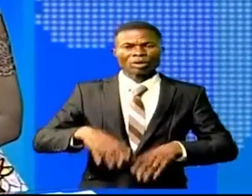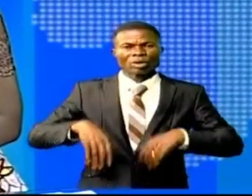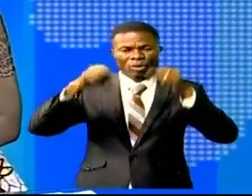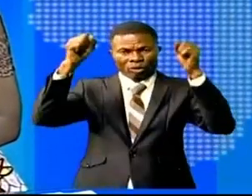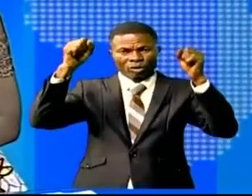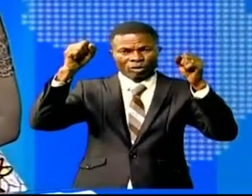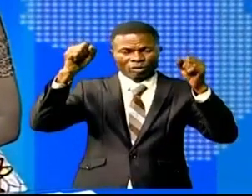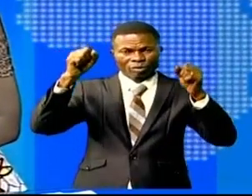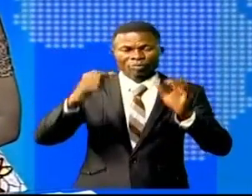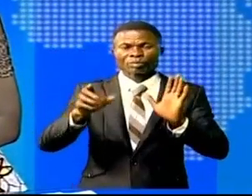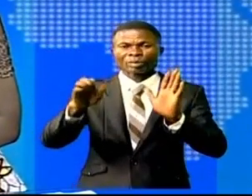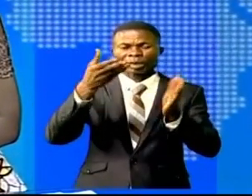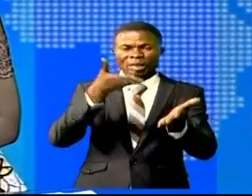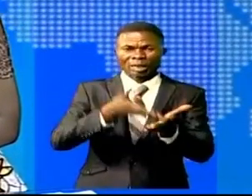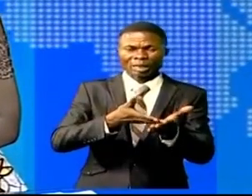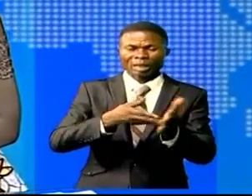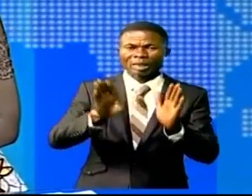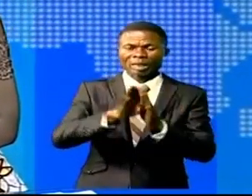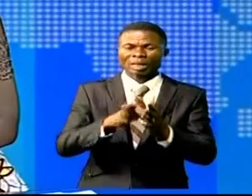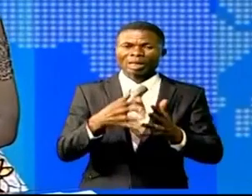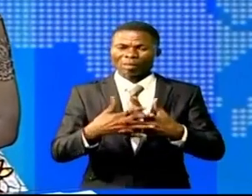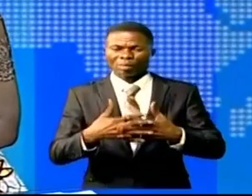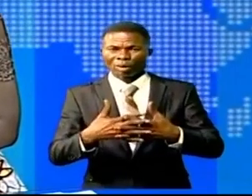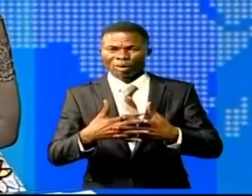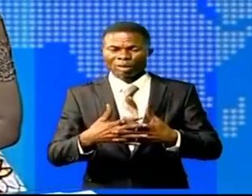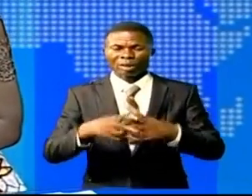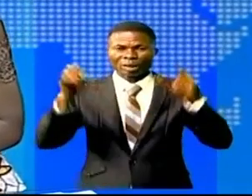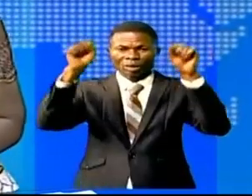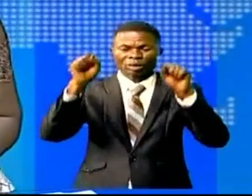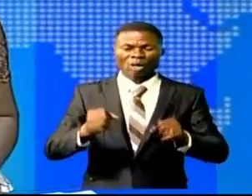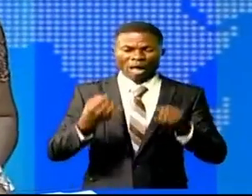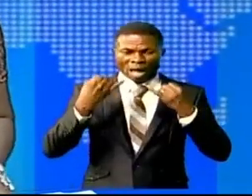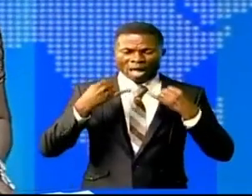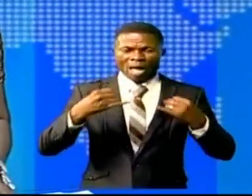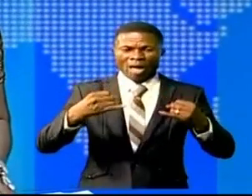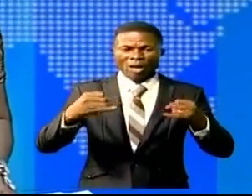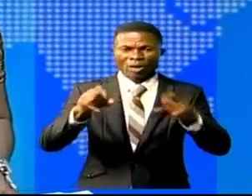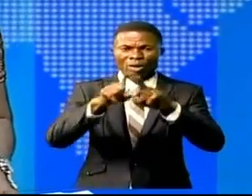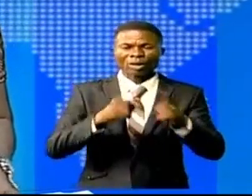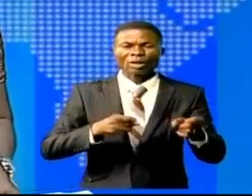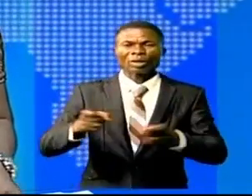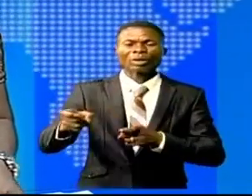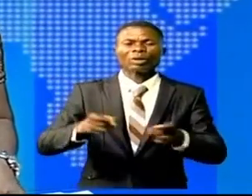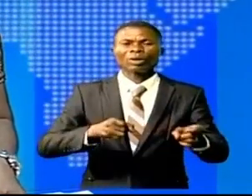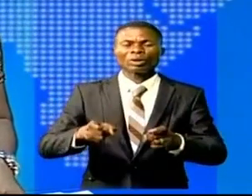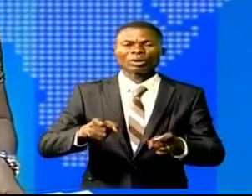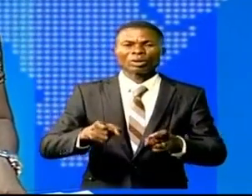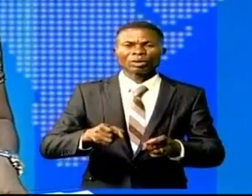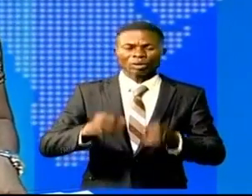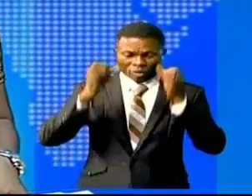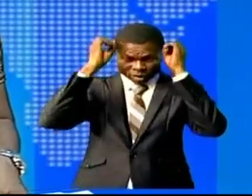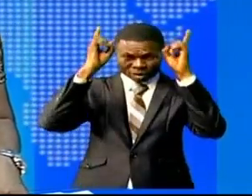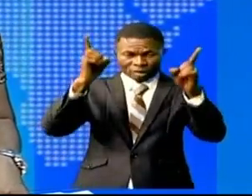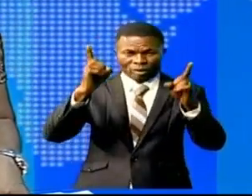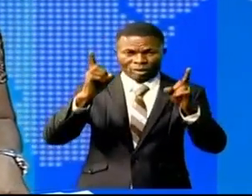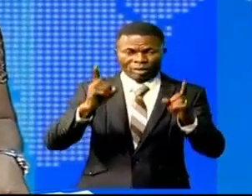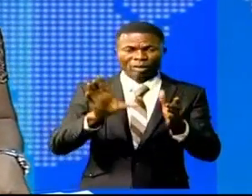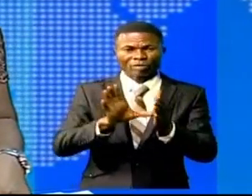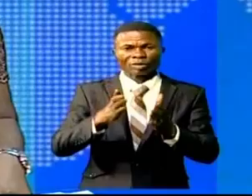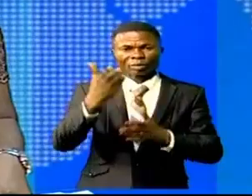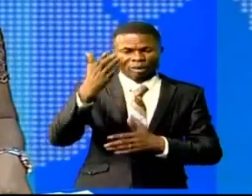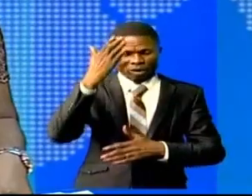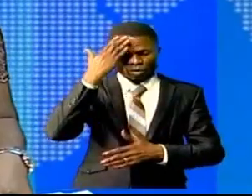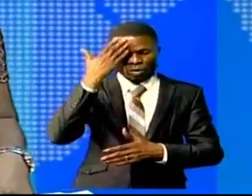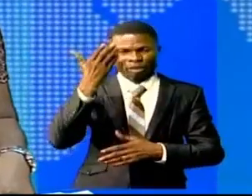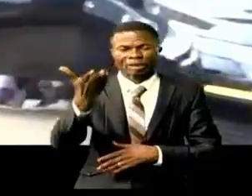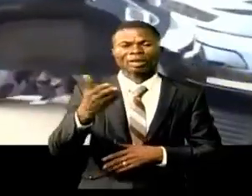des indicateurs et outils de collecte du système d'information et de gestion de l'éducation. Cédric Kenina nous en